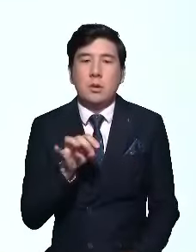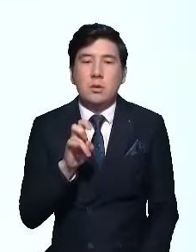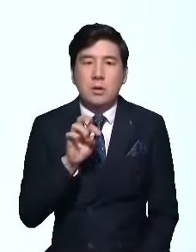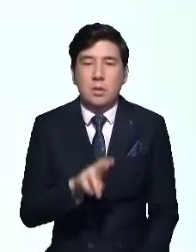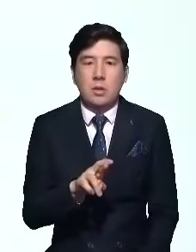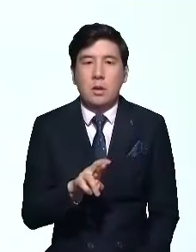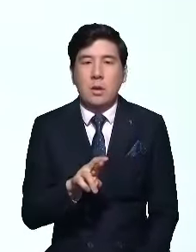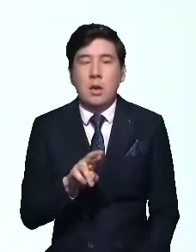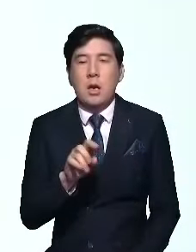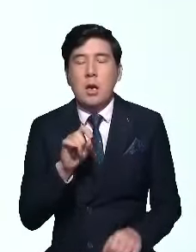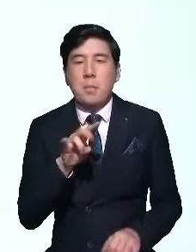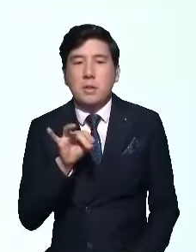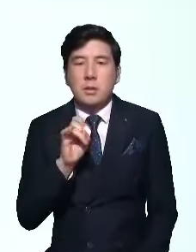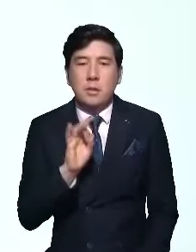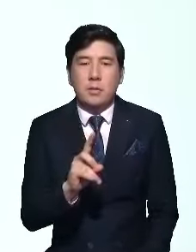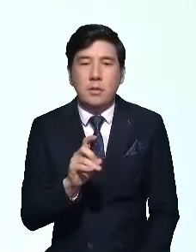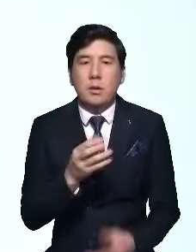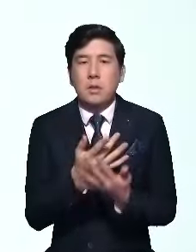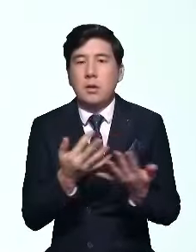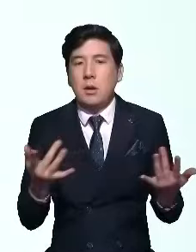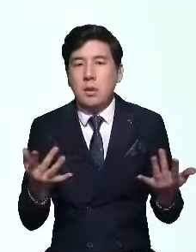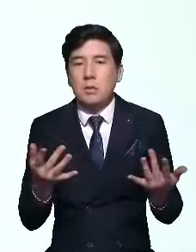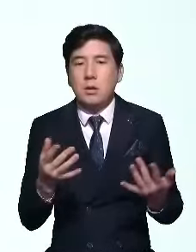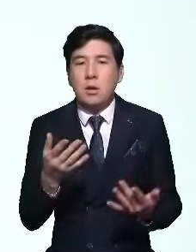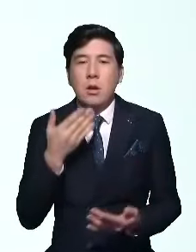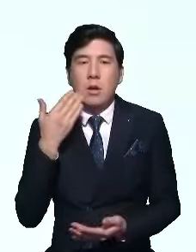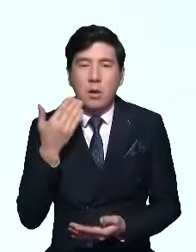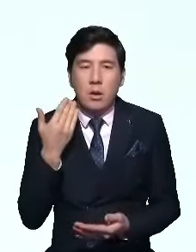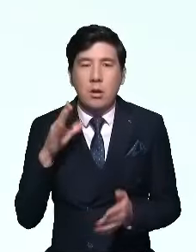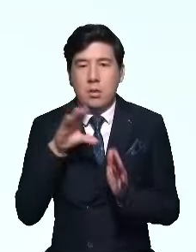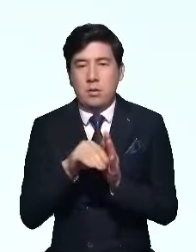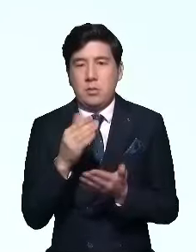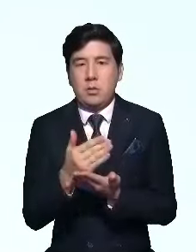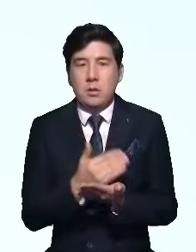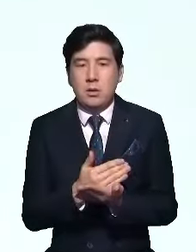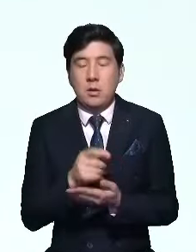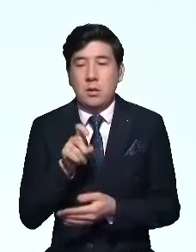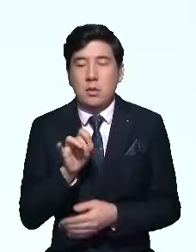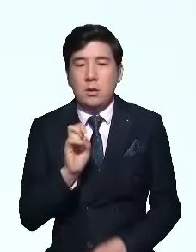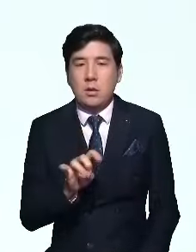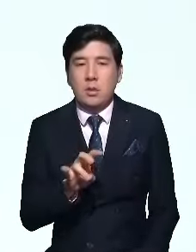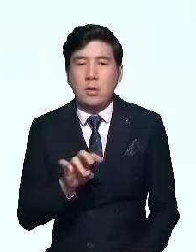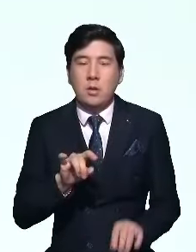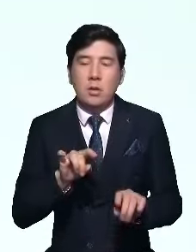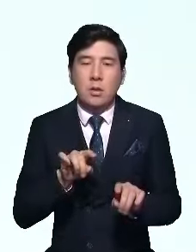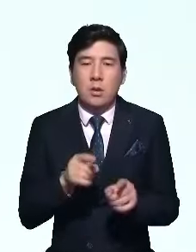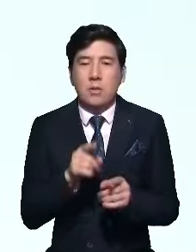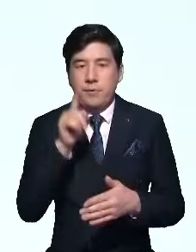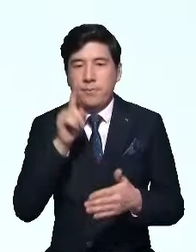ықтимал құрбандар туралы әртүрлі ақпаратты оңай алуға мүмкіндік береді. Бұл олардың қылмыстық схемаларын сенімді